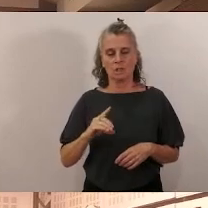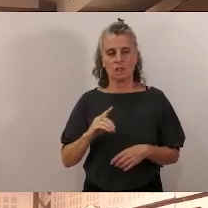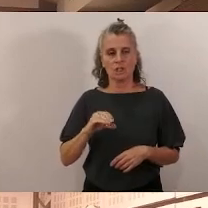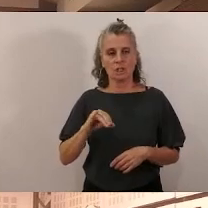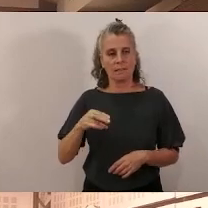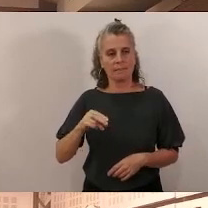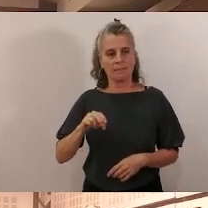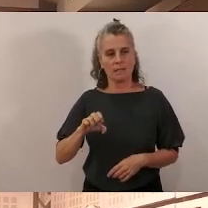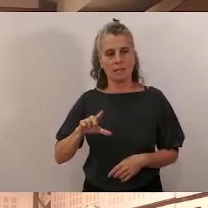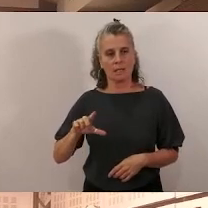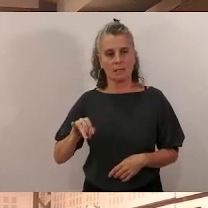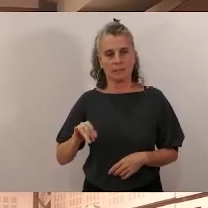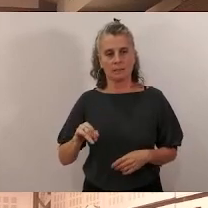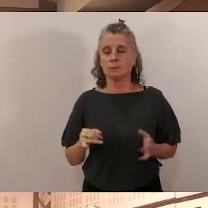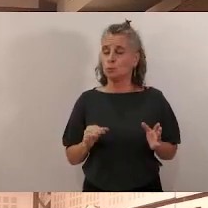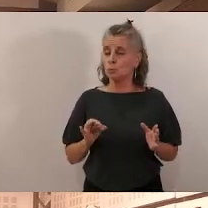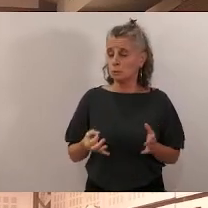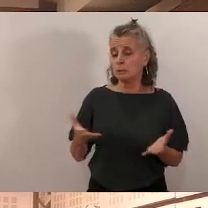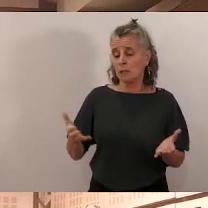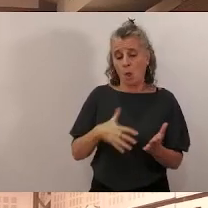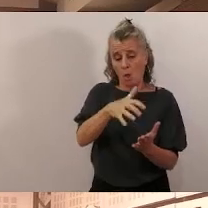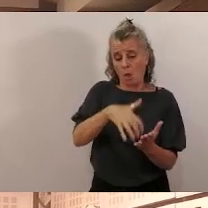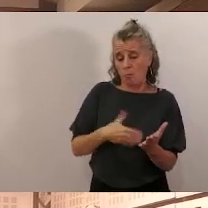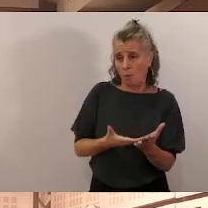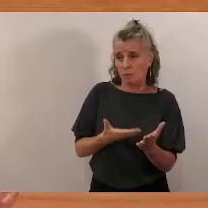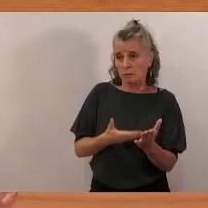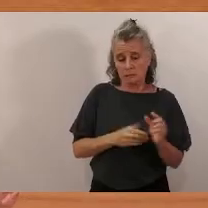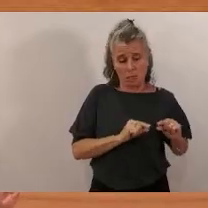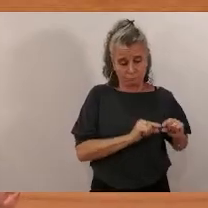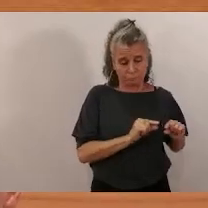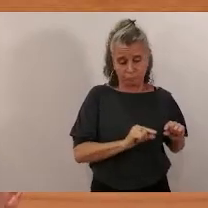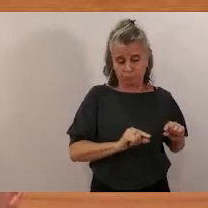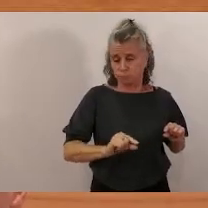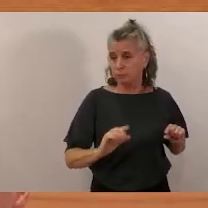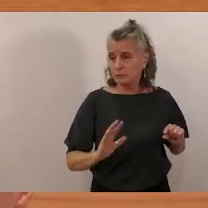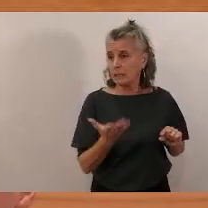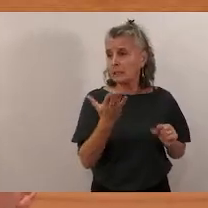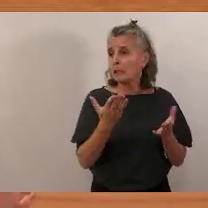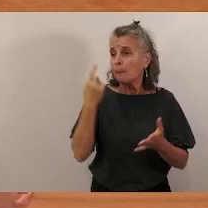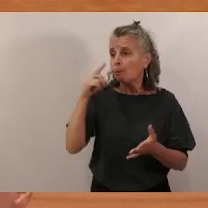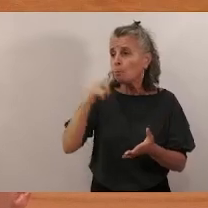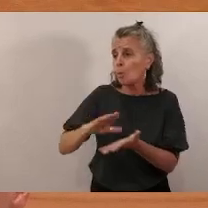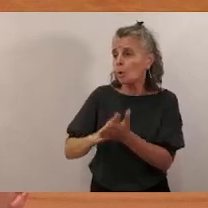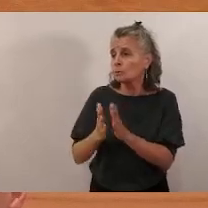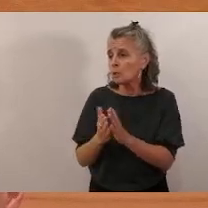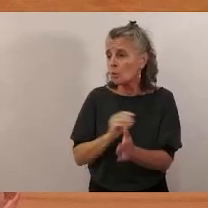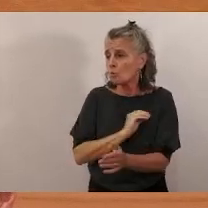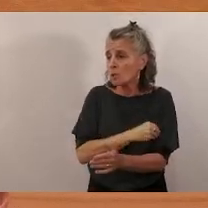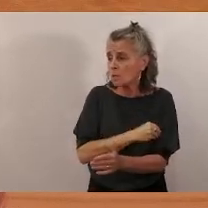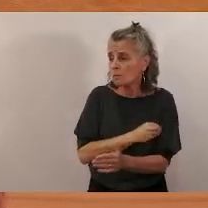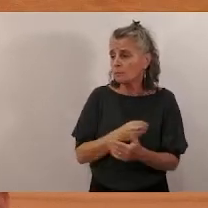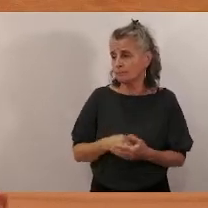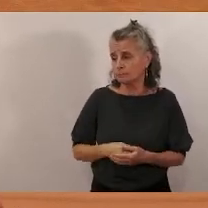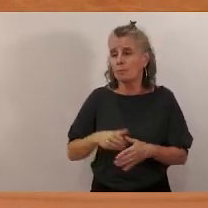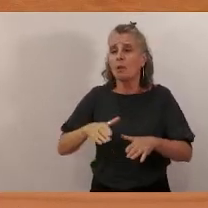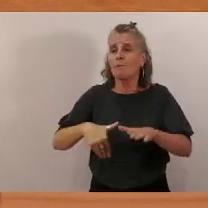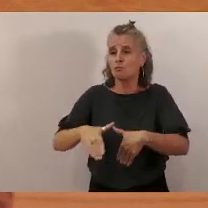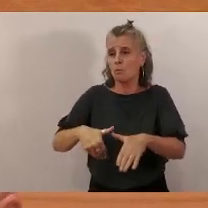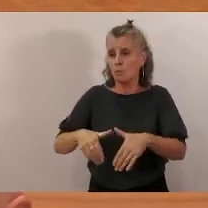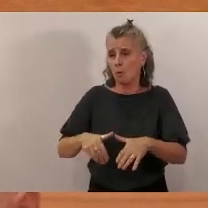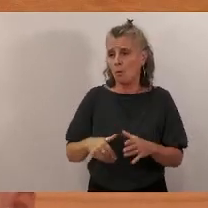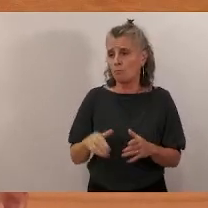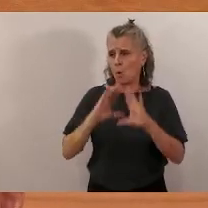Bonjour, il s'agit de la cinquième répartition de subventions aux associations sportives pour action au fonctionnement, pour un total à Marseille